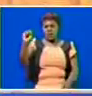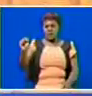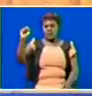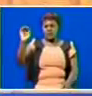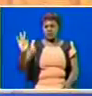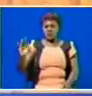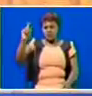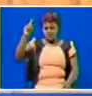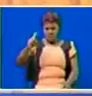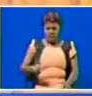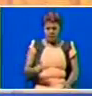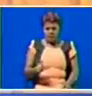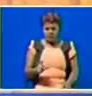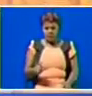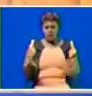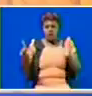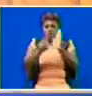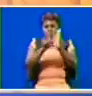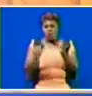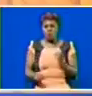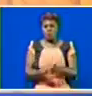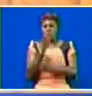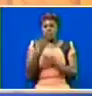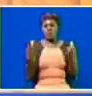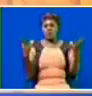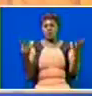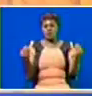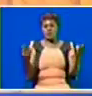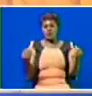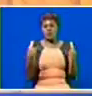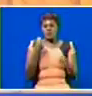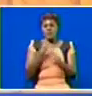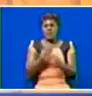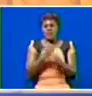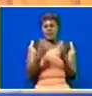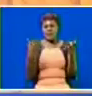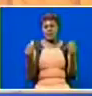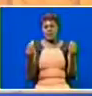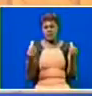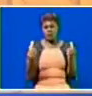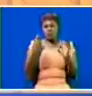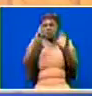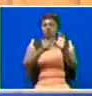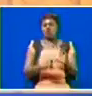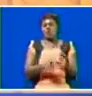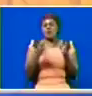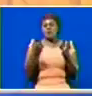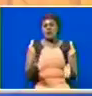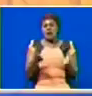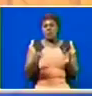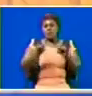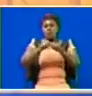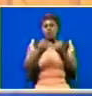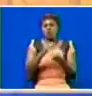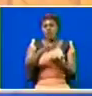Lazima tutoe sheria ingine ile ni rahisi. Tuifanye iwe ni kitu rahisi sana kuingia. Na siku hizi vile iko